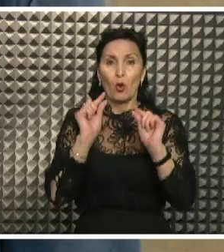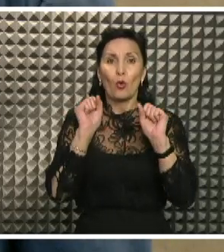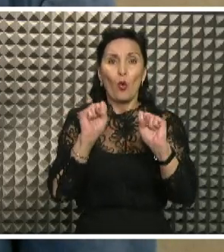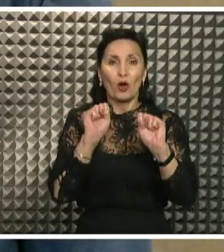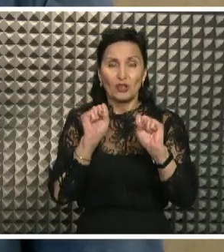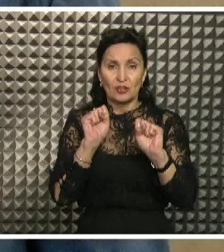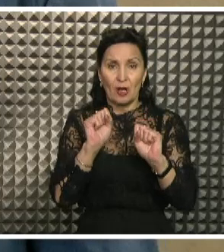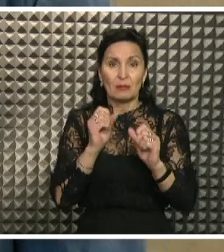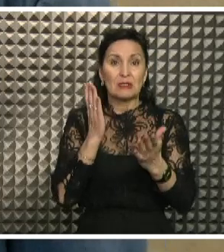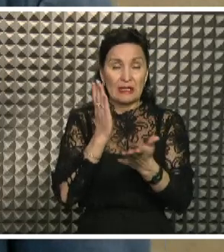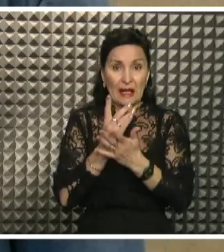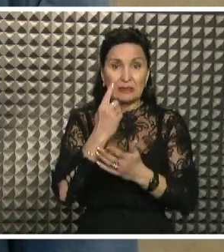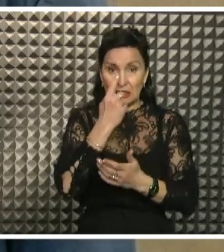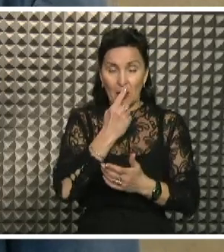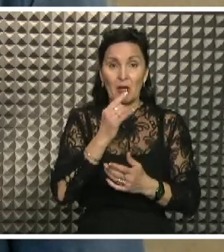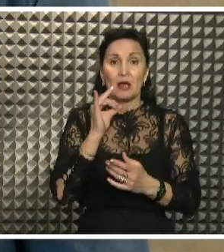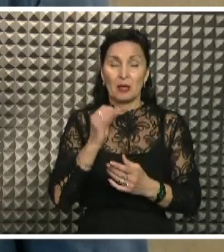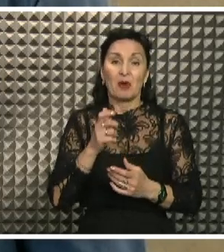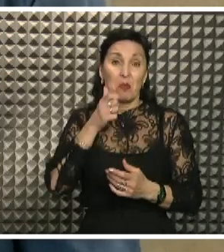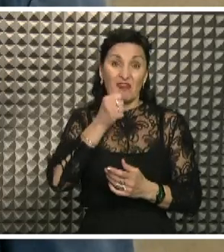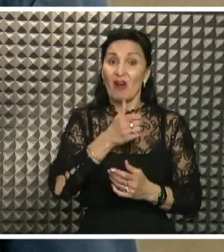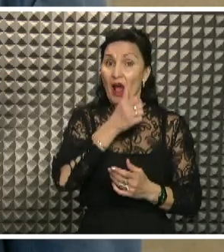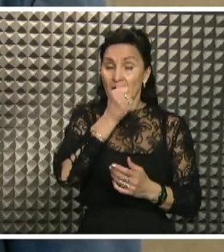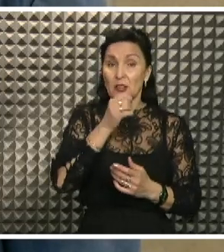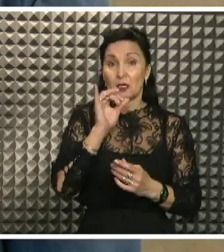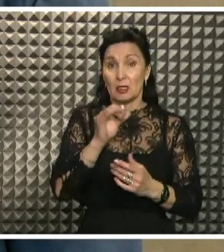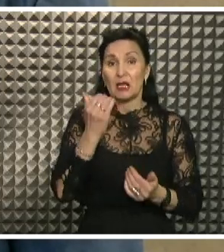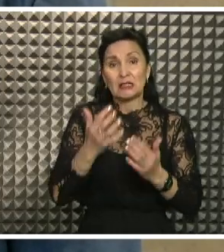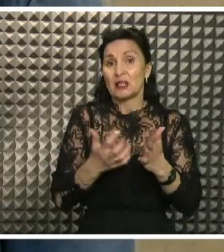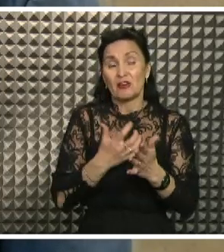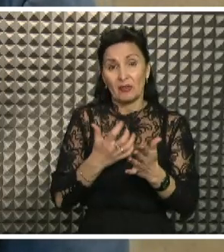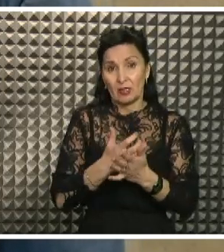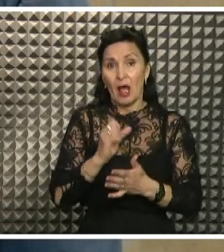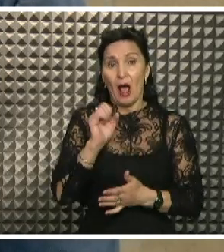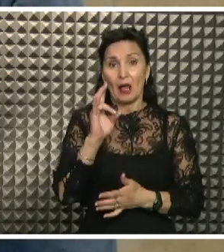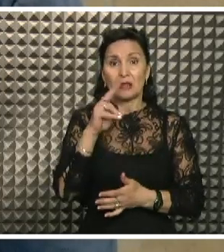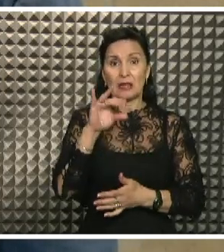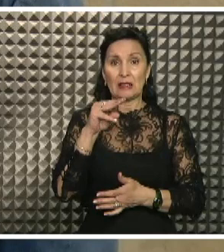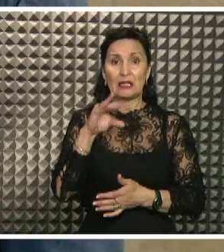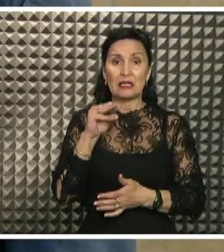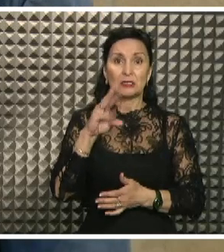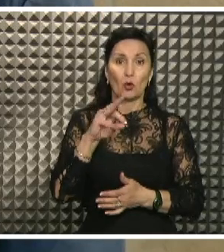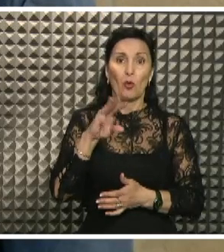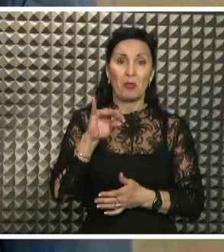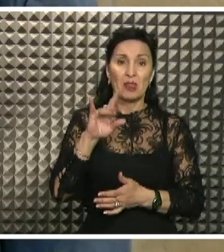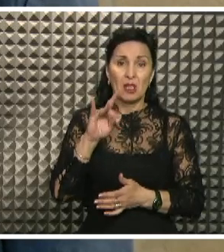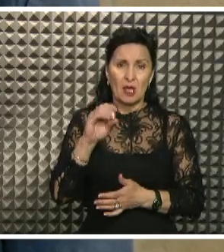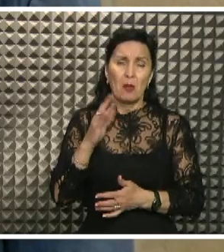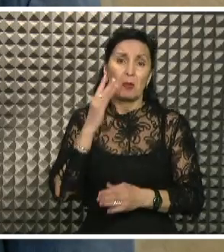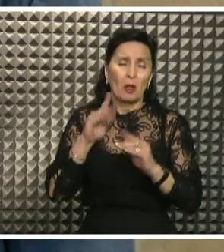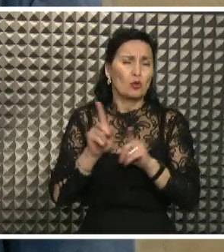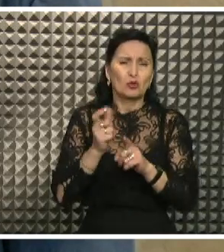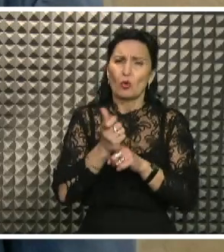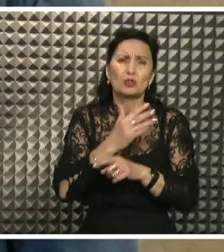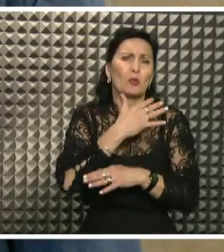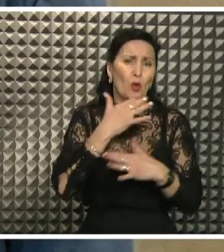вы ее промываете, все равно улучшается дыхание. И если не хватает, антигистаминные препараты. Ну, их тоже очень много. И опять же,